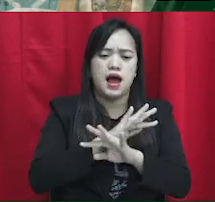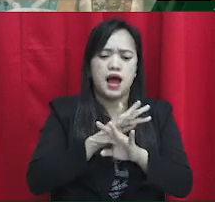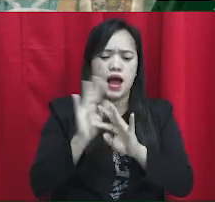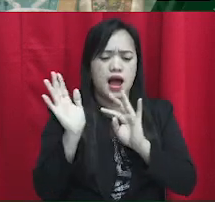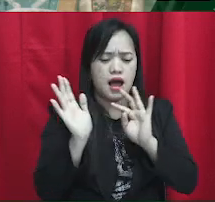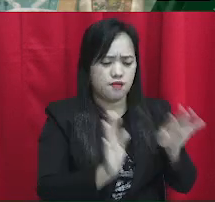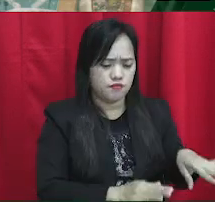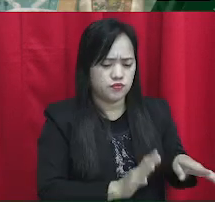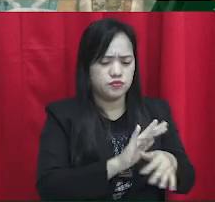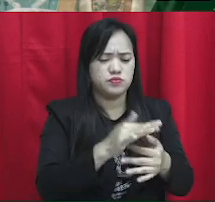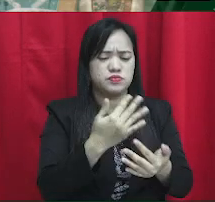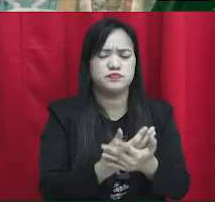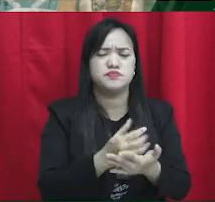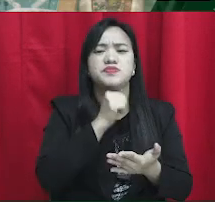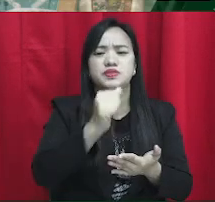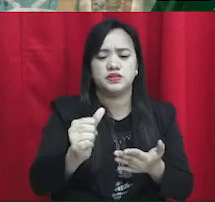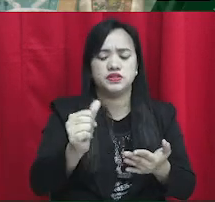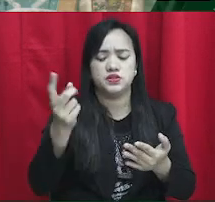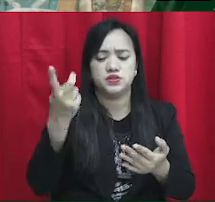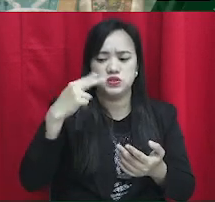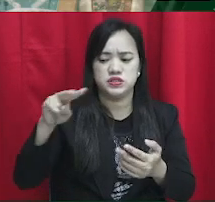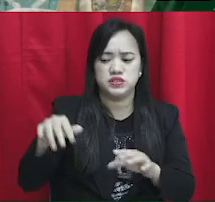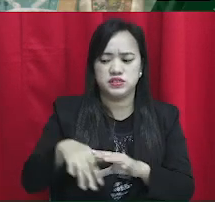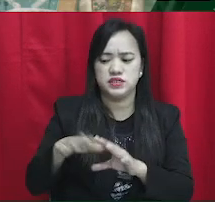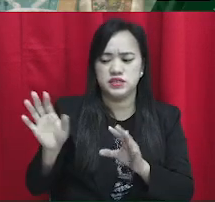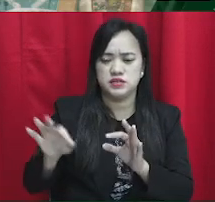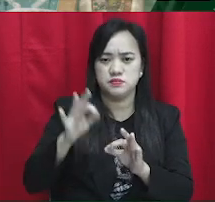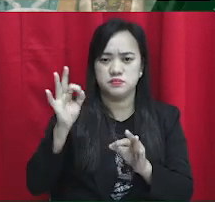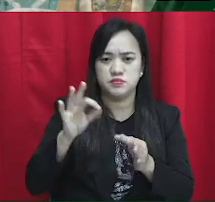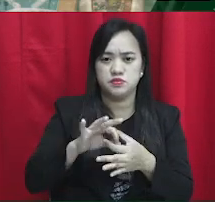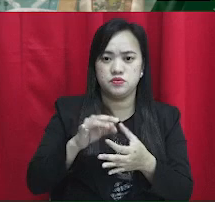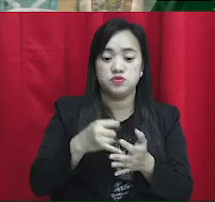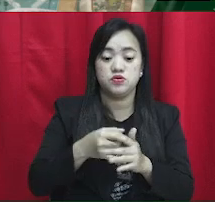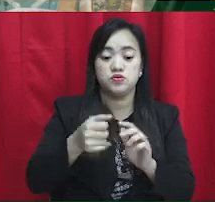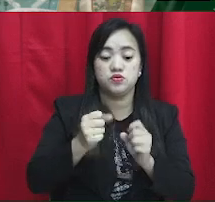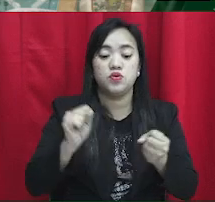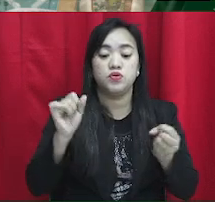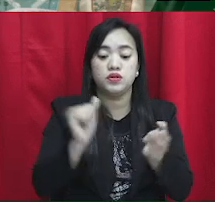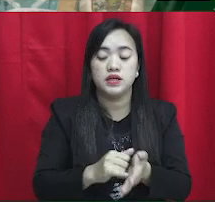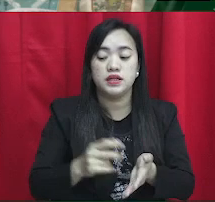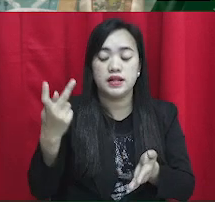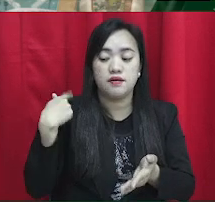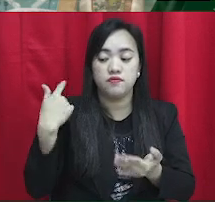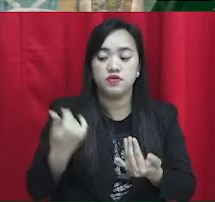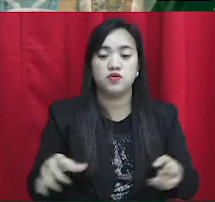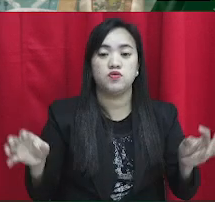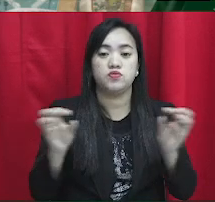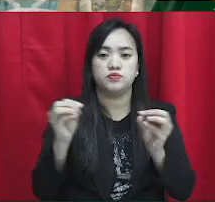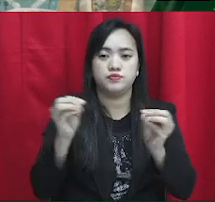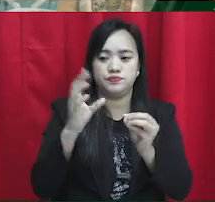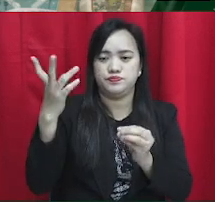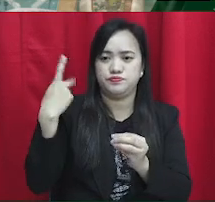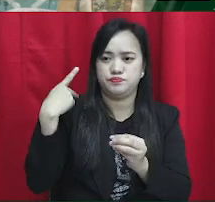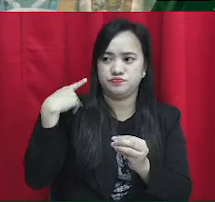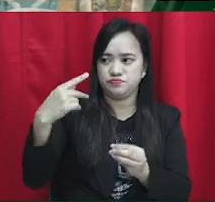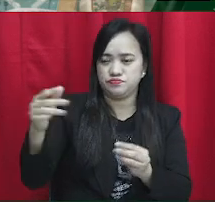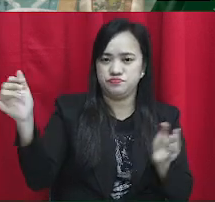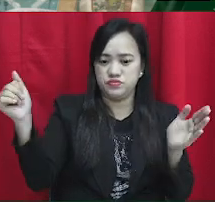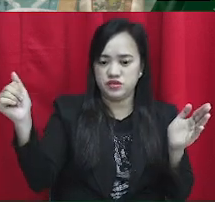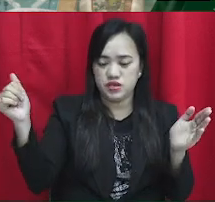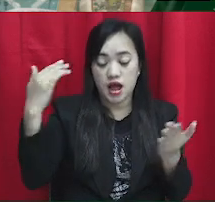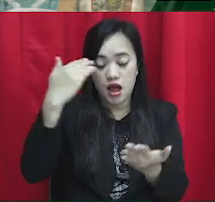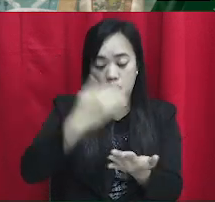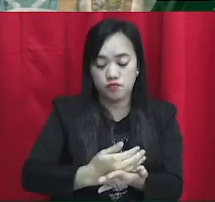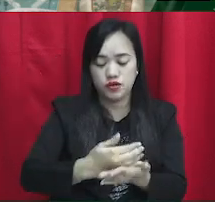sa tahanan at hindi tayo ma-out of context pagdating sa ating pong Christmas season. Lalong-lalo na